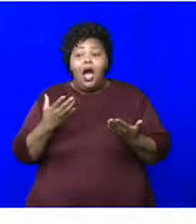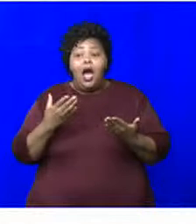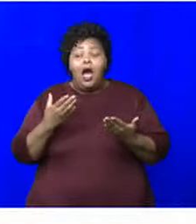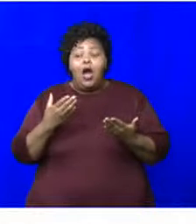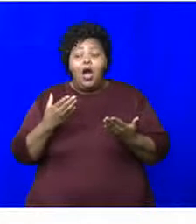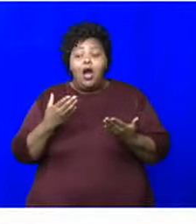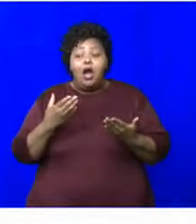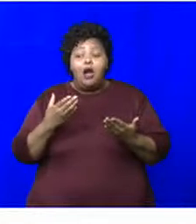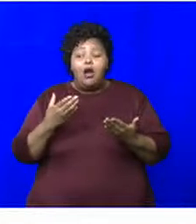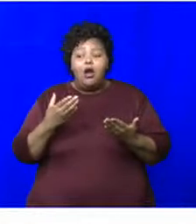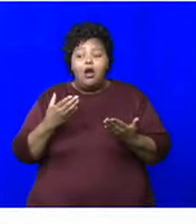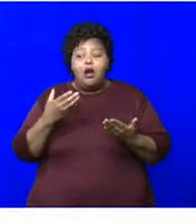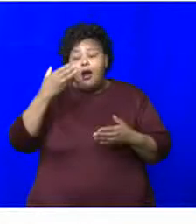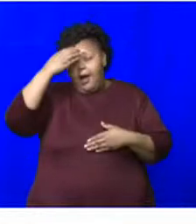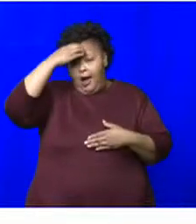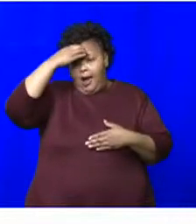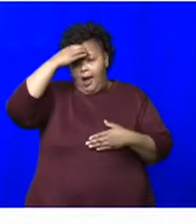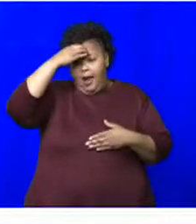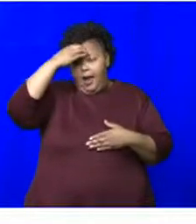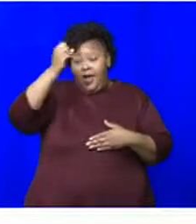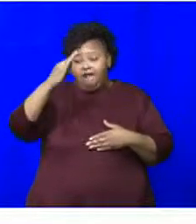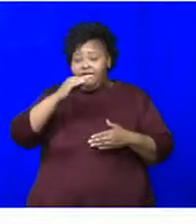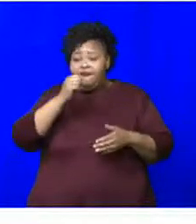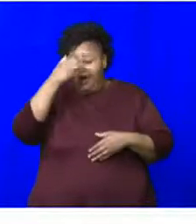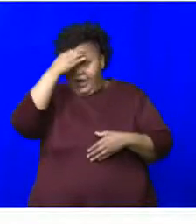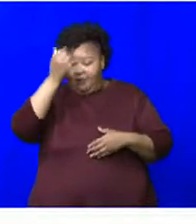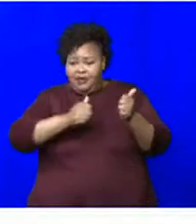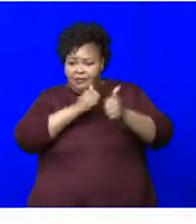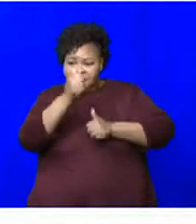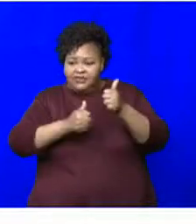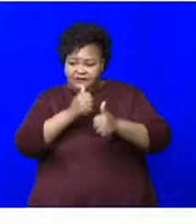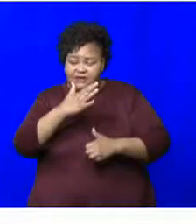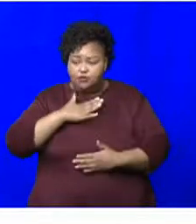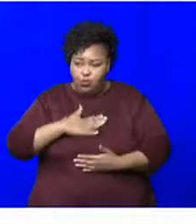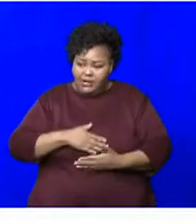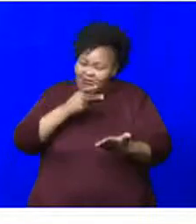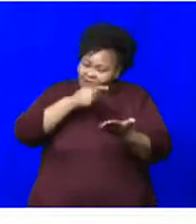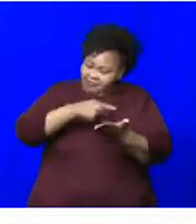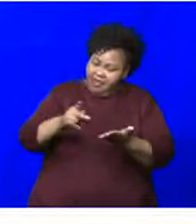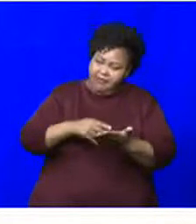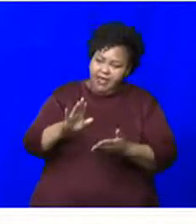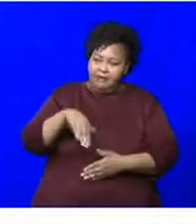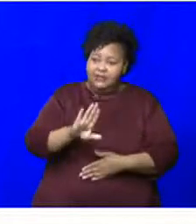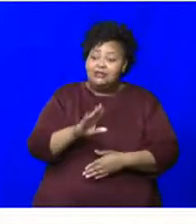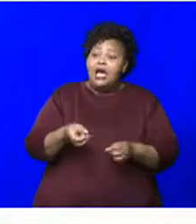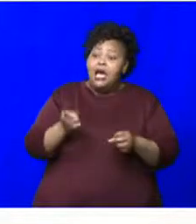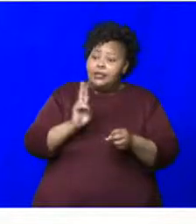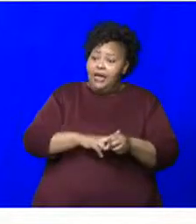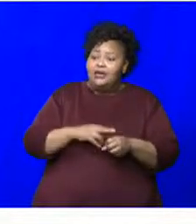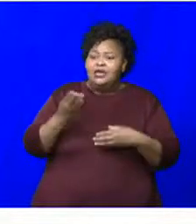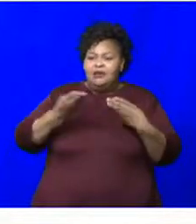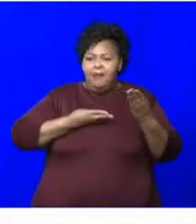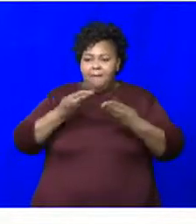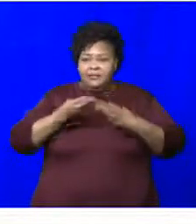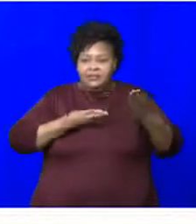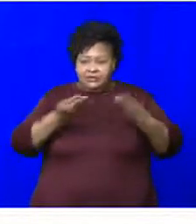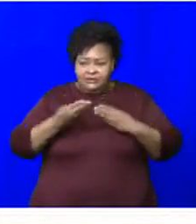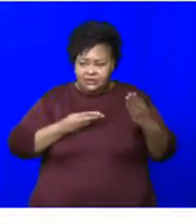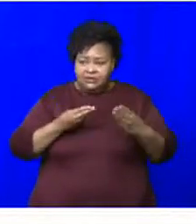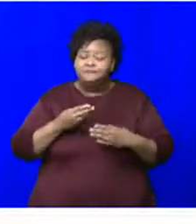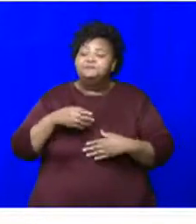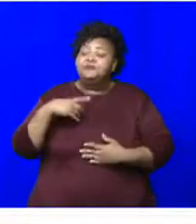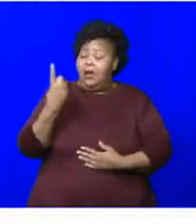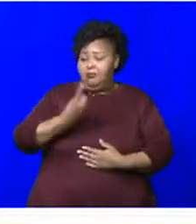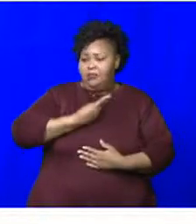sikuthola angesitshaje uhulumende kuphela kunetinkampani letingephandle lesitabe sitisevisa lese siti